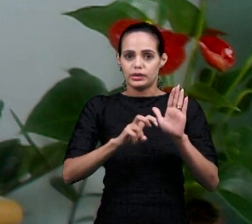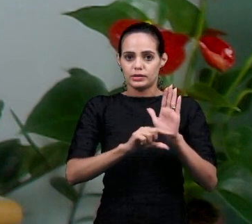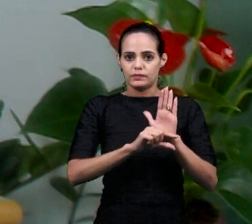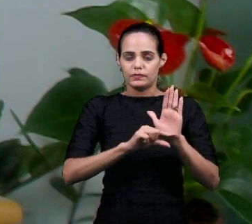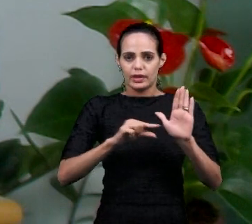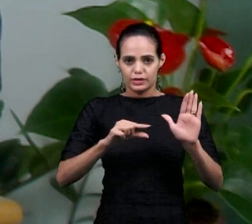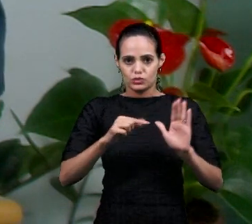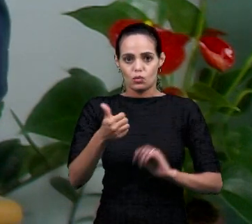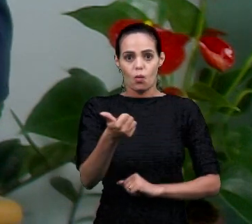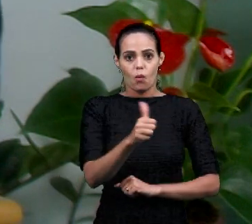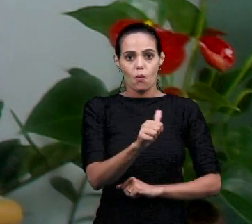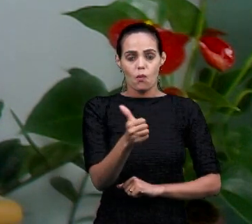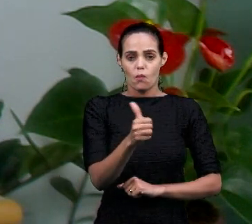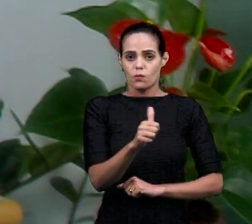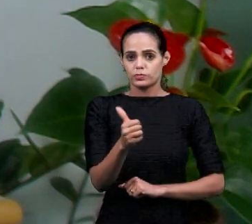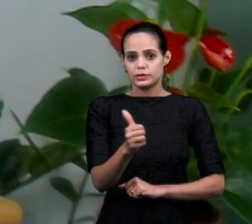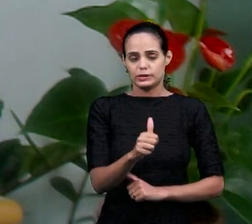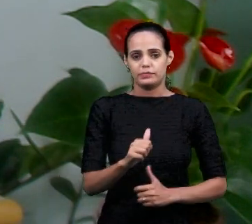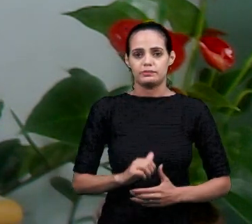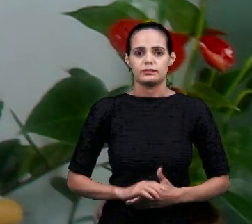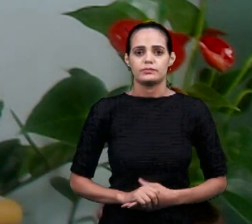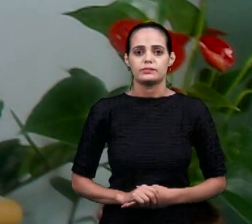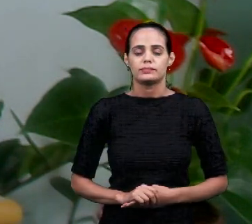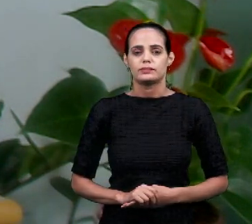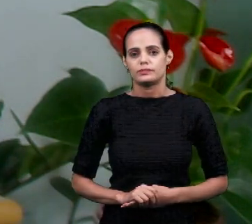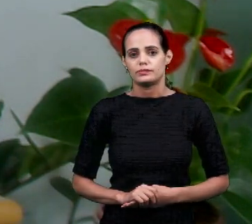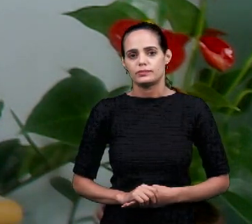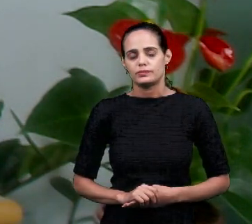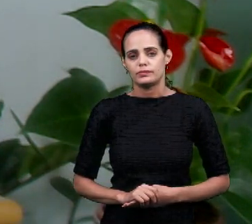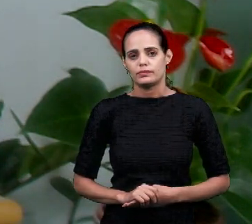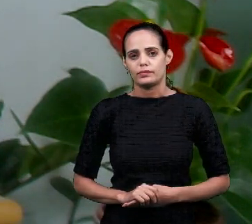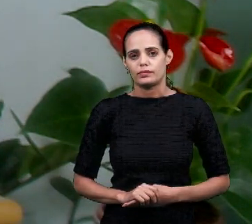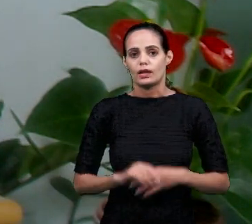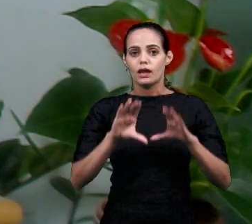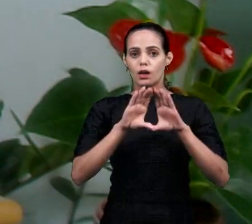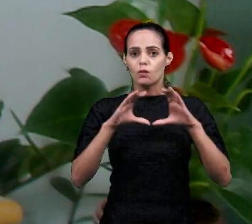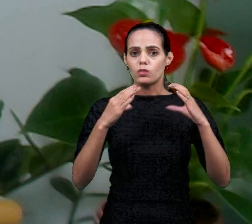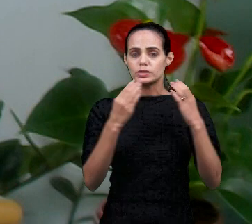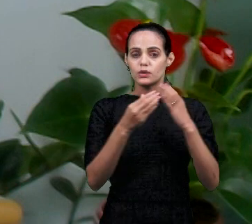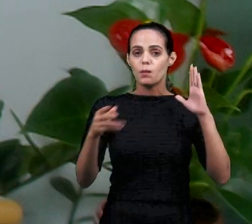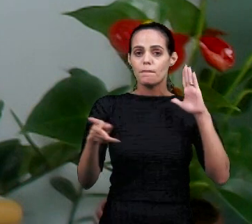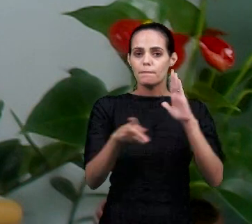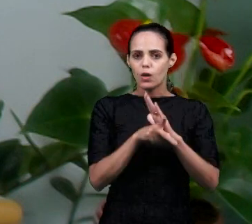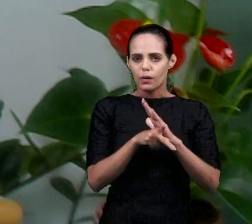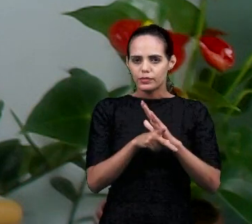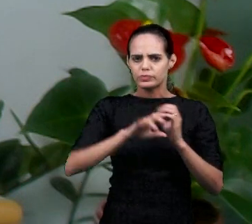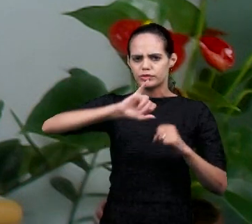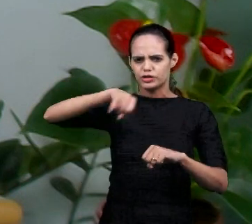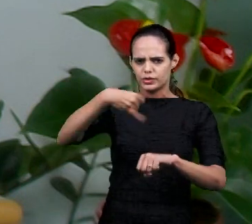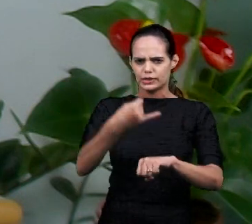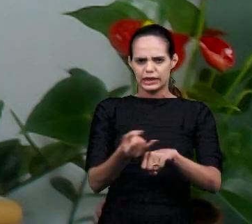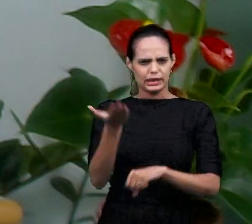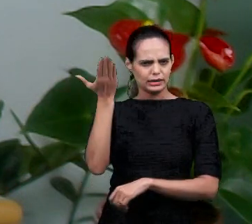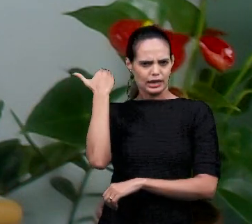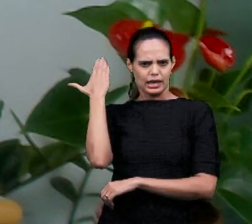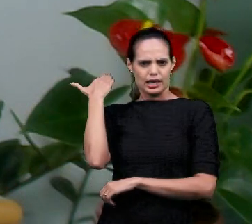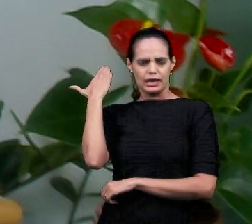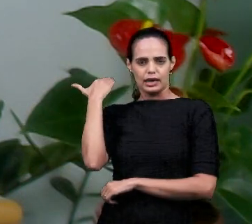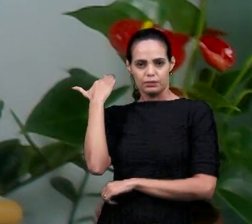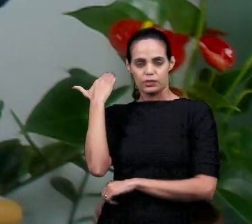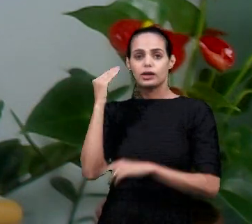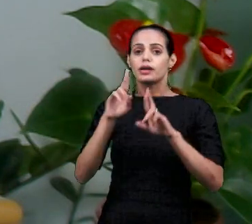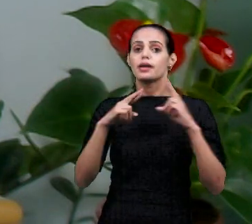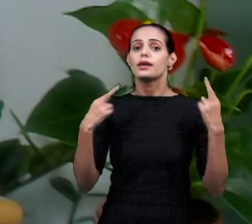au verset 11, Actes 15, 11, on va voir le concile de Jérusalem a réuni les